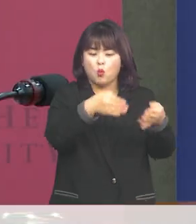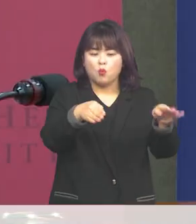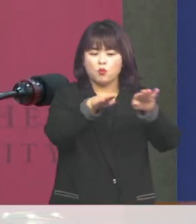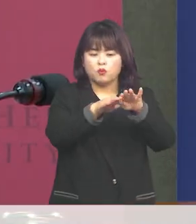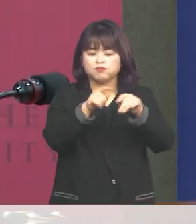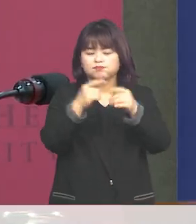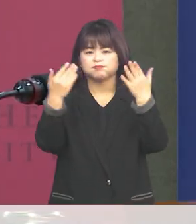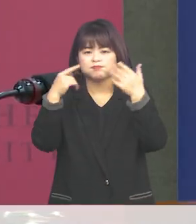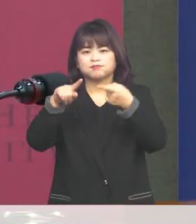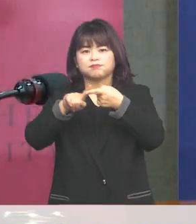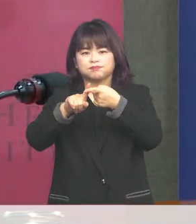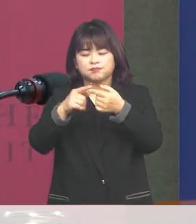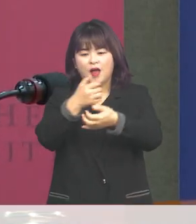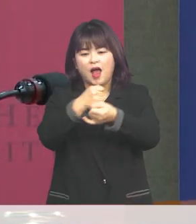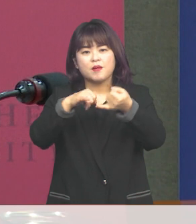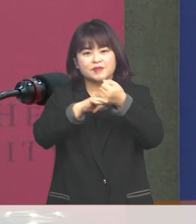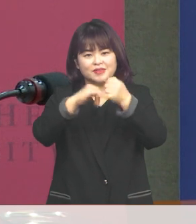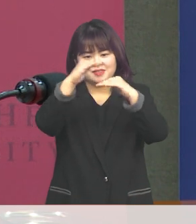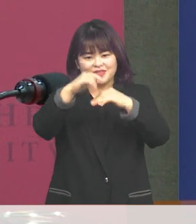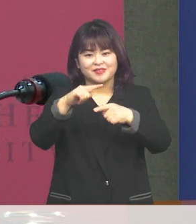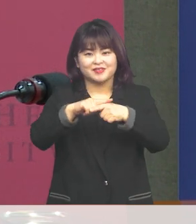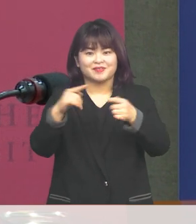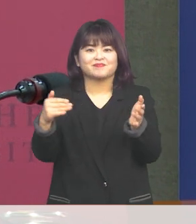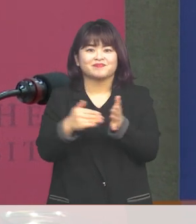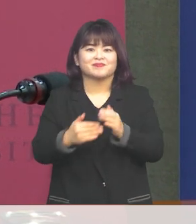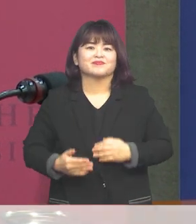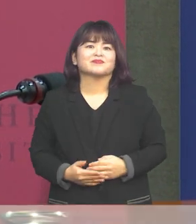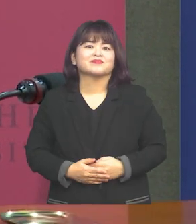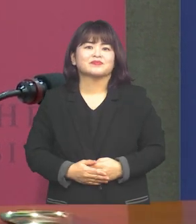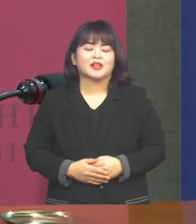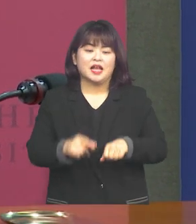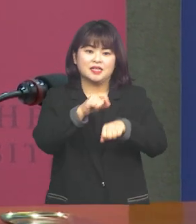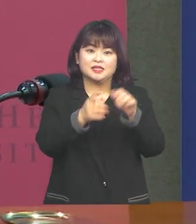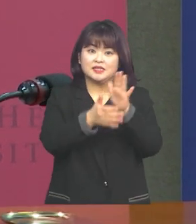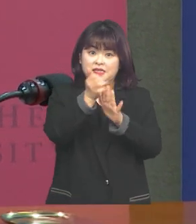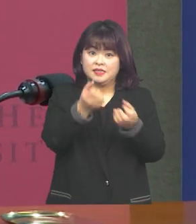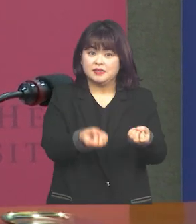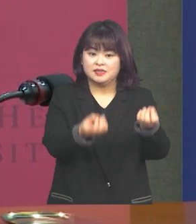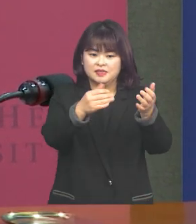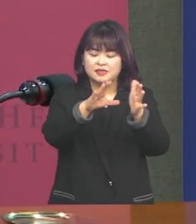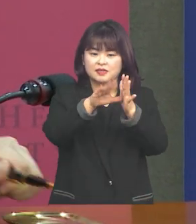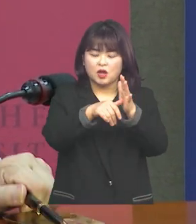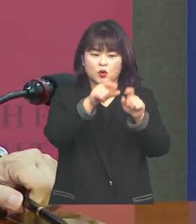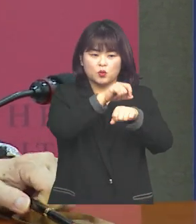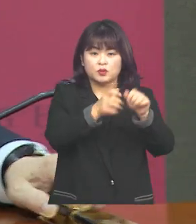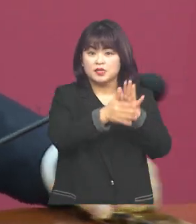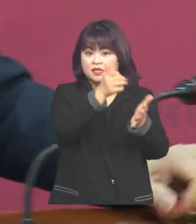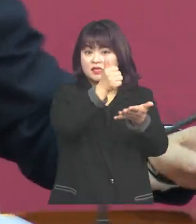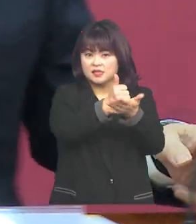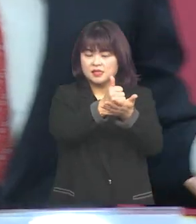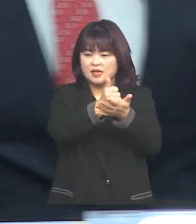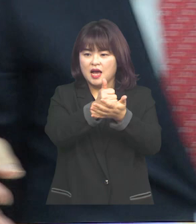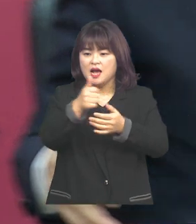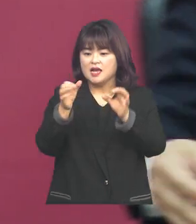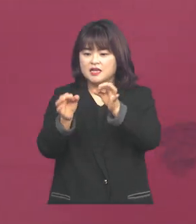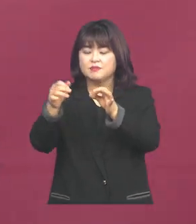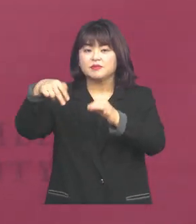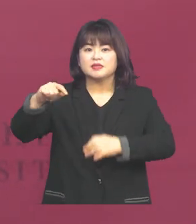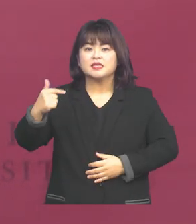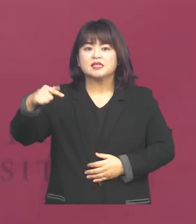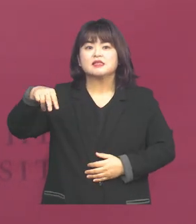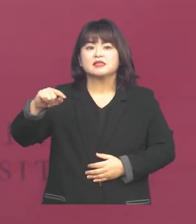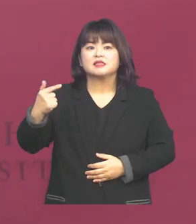지역경제 활성화를 위한 산학협력 업무협약을 체결했습니다. 이날 협약식에는 이상일 용인특례시장,